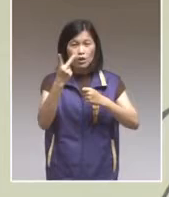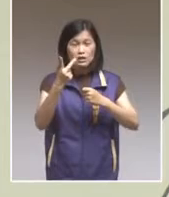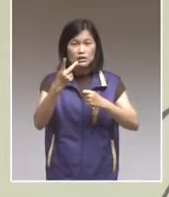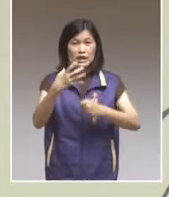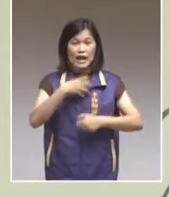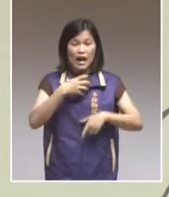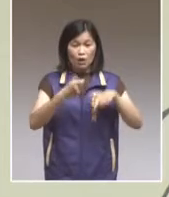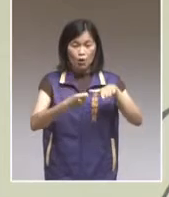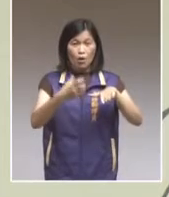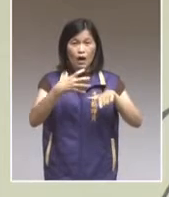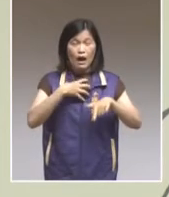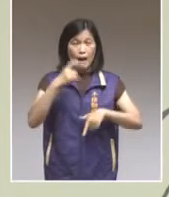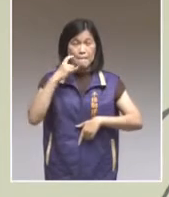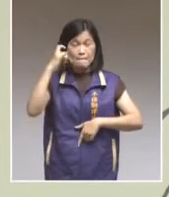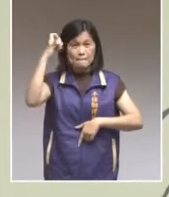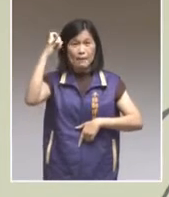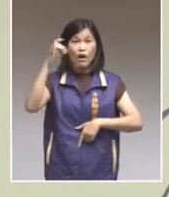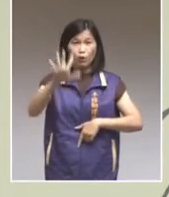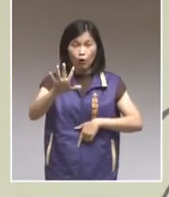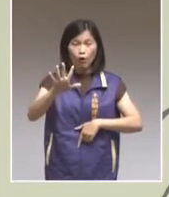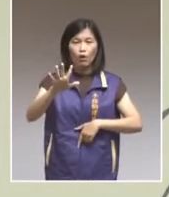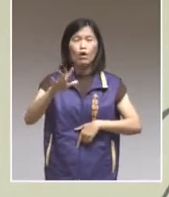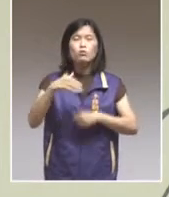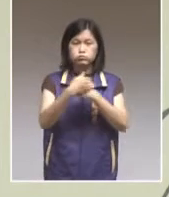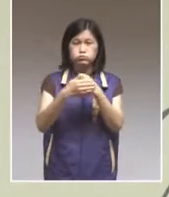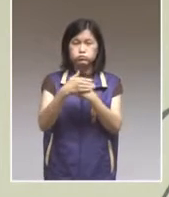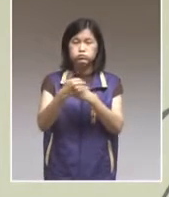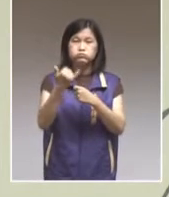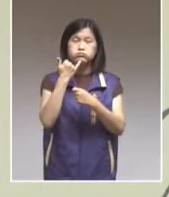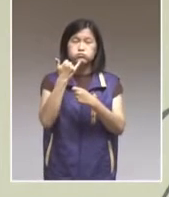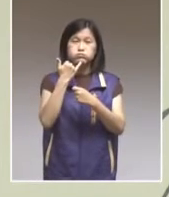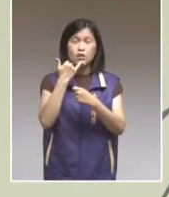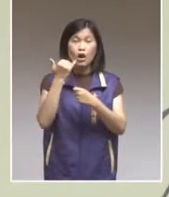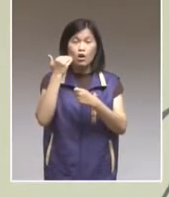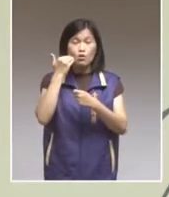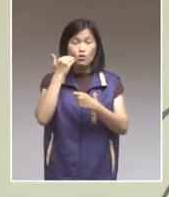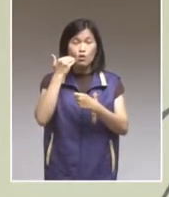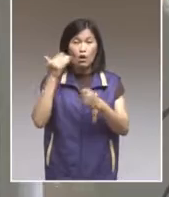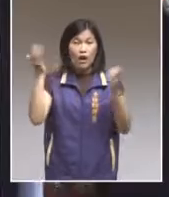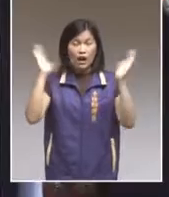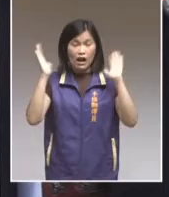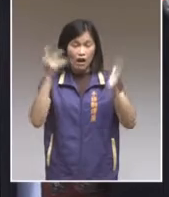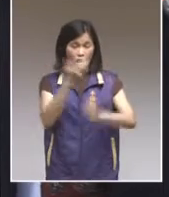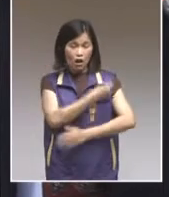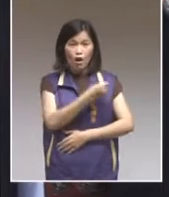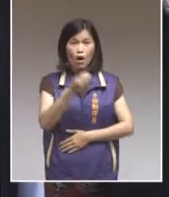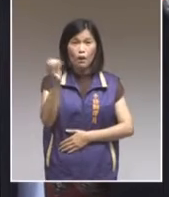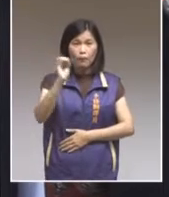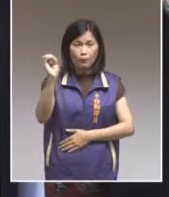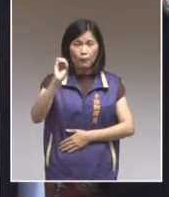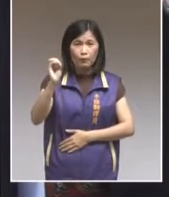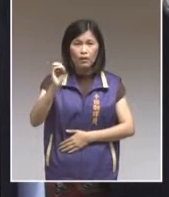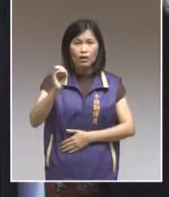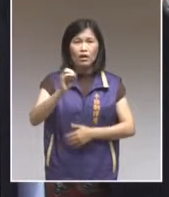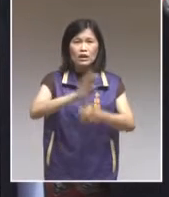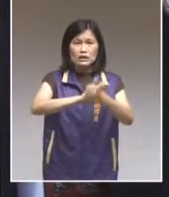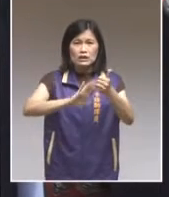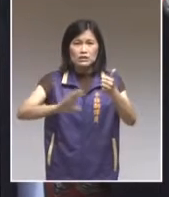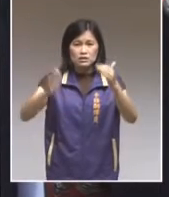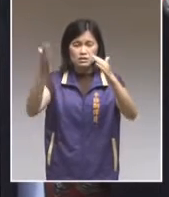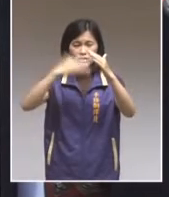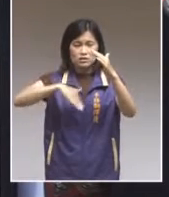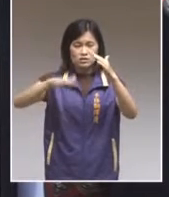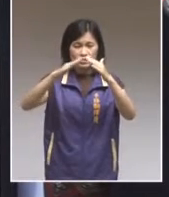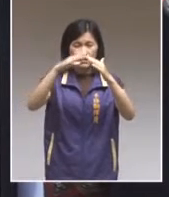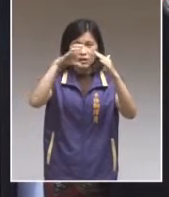阿嬷的部分了哈。所以如果儿童没有接种疫苗，他就容易造成在校园里面或